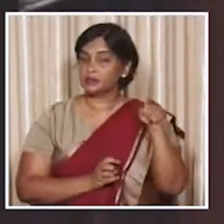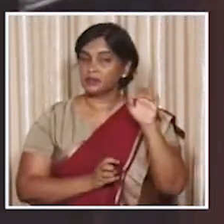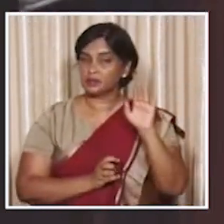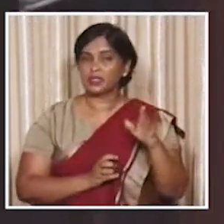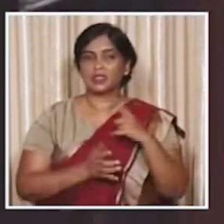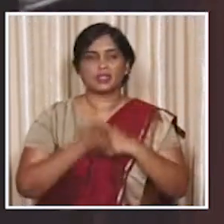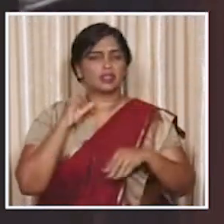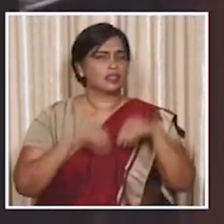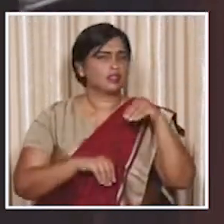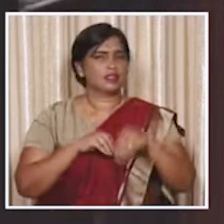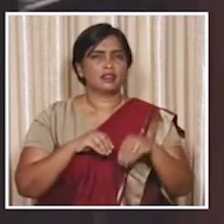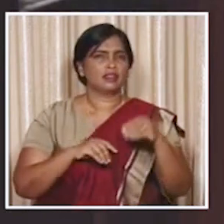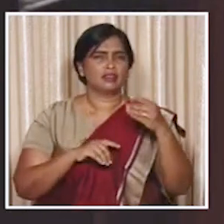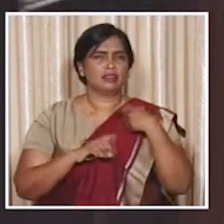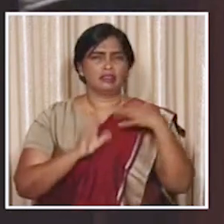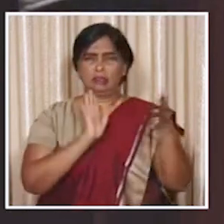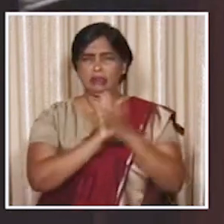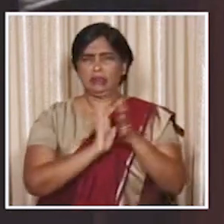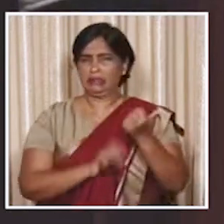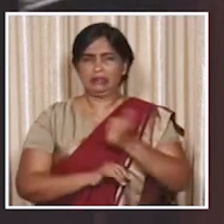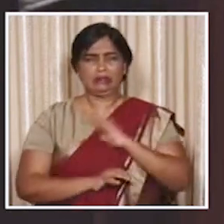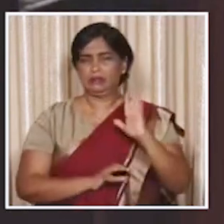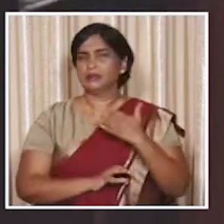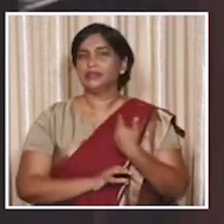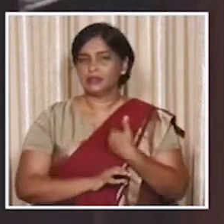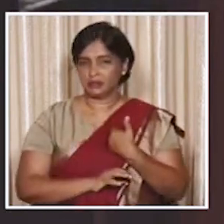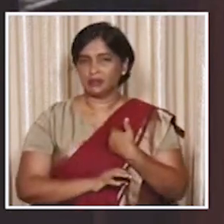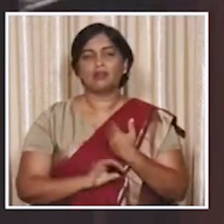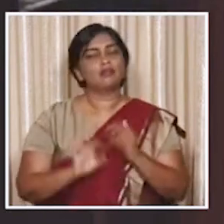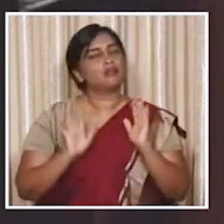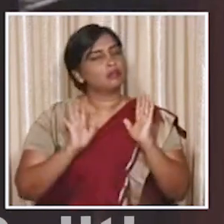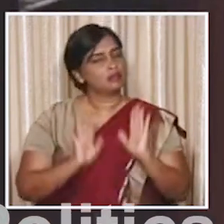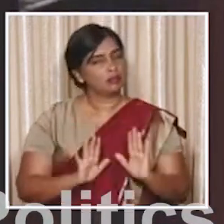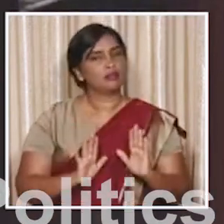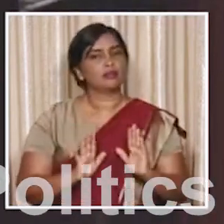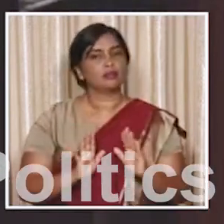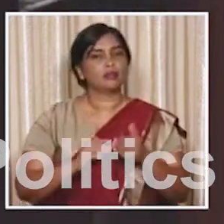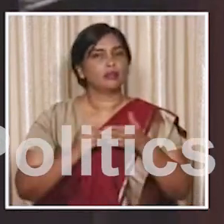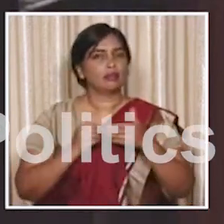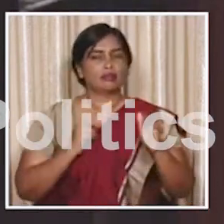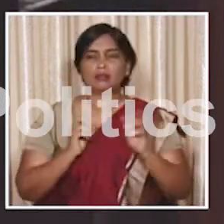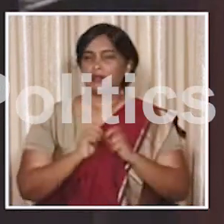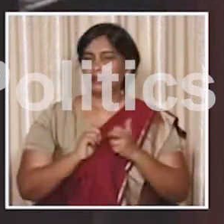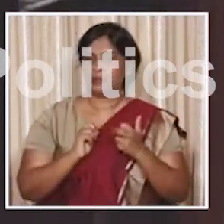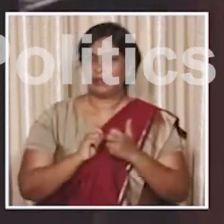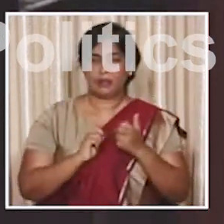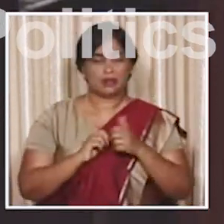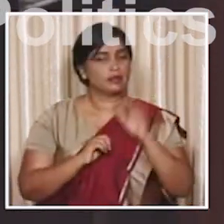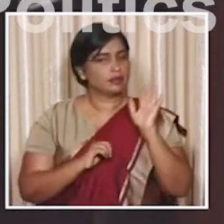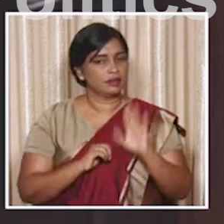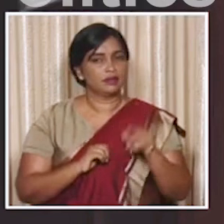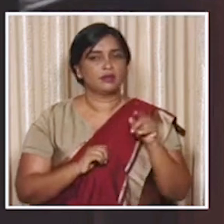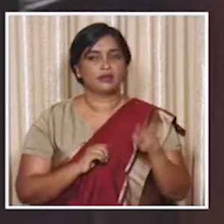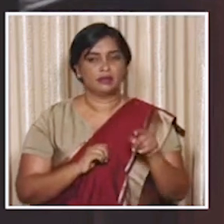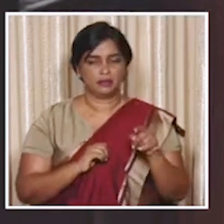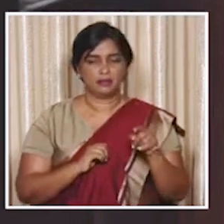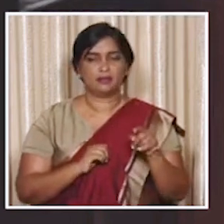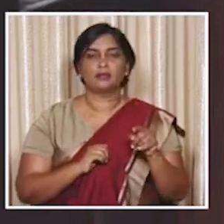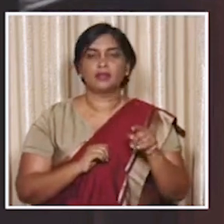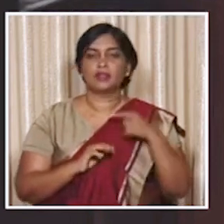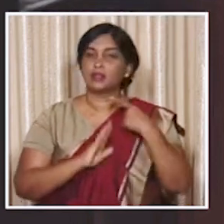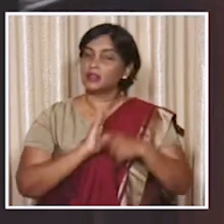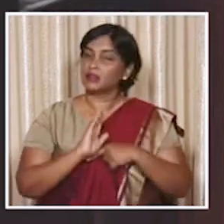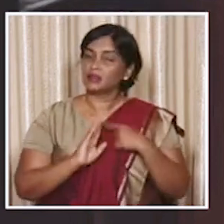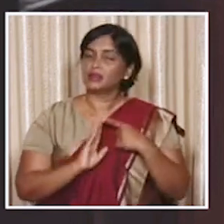එතුමාගේ දේශපාලන දර්ශනයක නෙවෙයි අපි හිටියේ. නමුත් මේ අතිවෙච්ච අර්බුදයේ වෙලාවේදී මේ